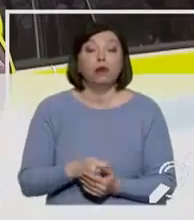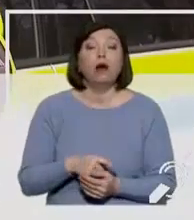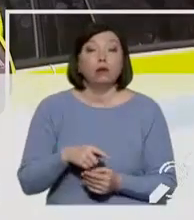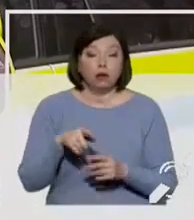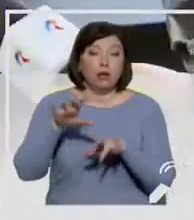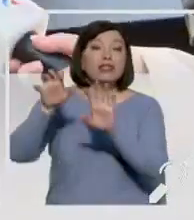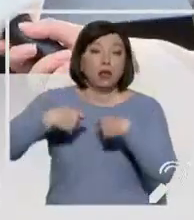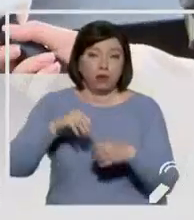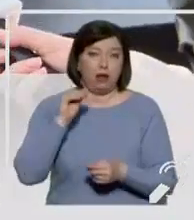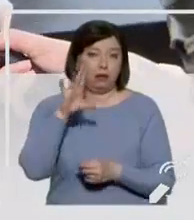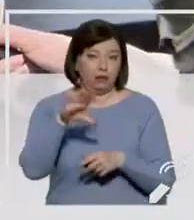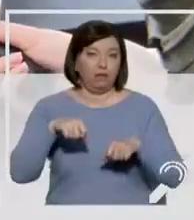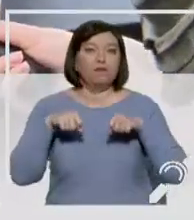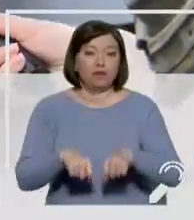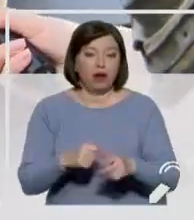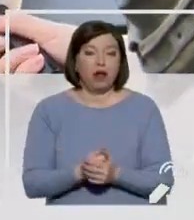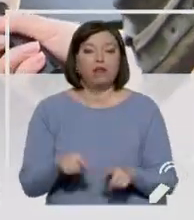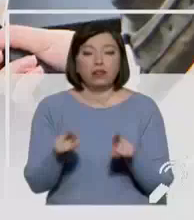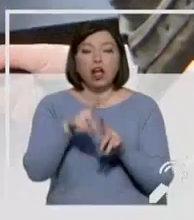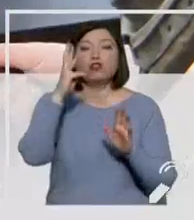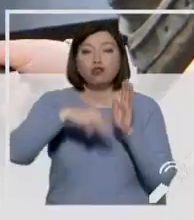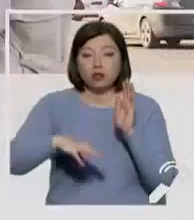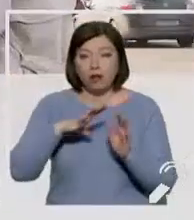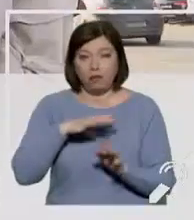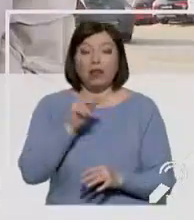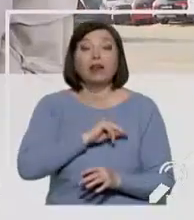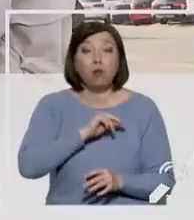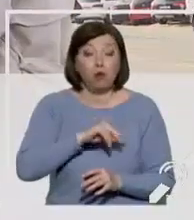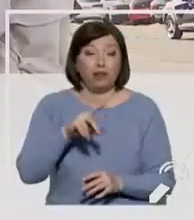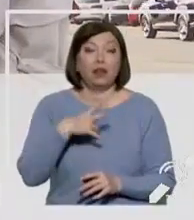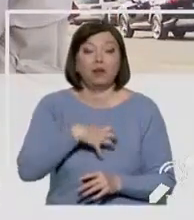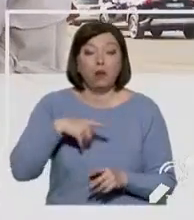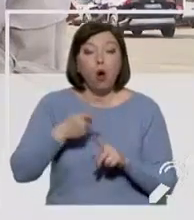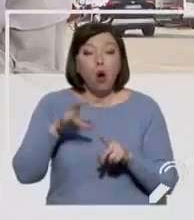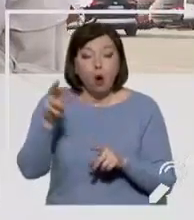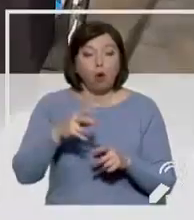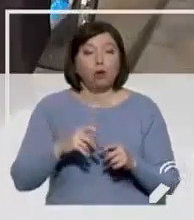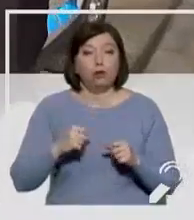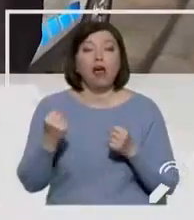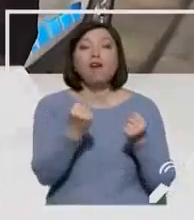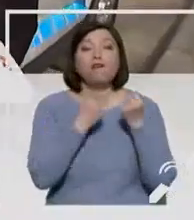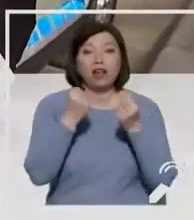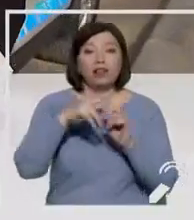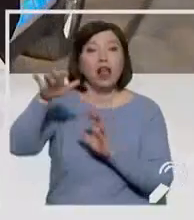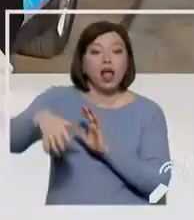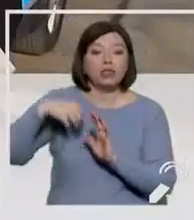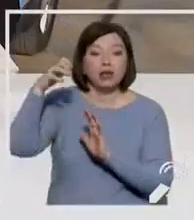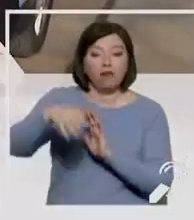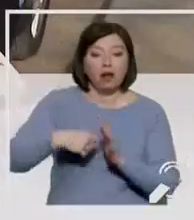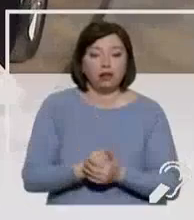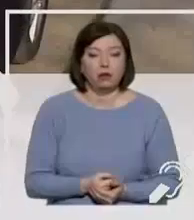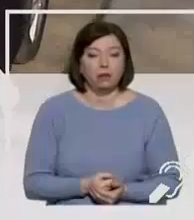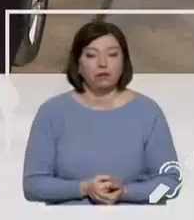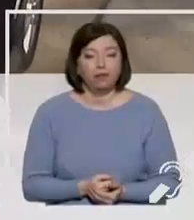ridică permisul cu amendă S a ales și un angajat al primăriei Chișinău care conducea un excavator amenda minimală e 1500